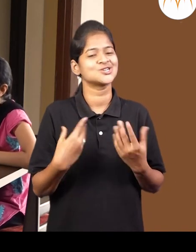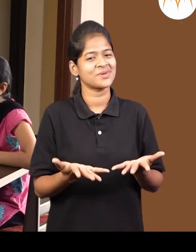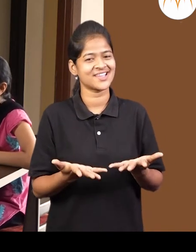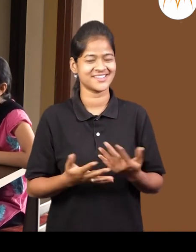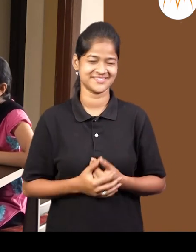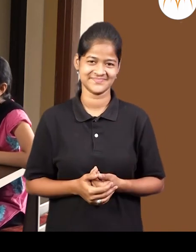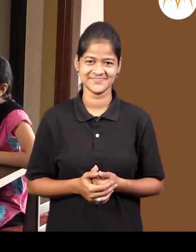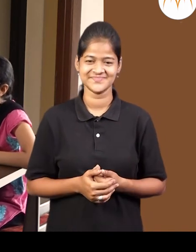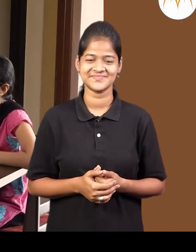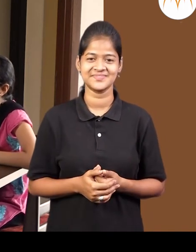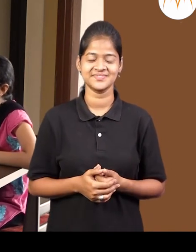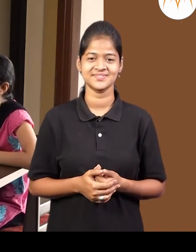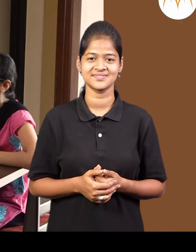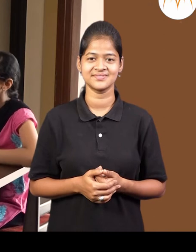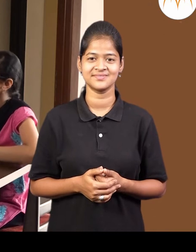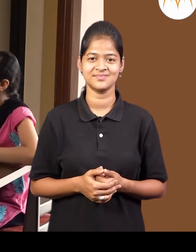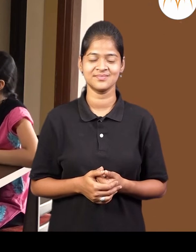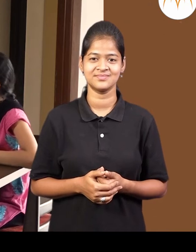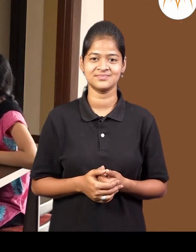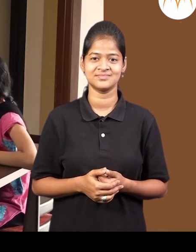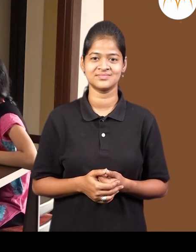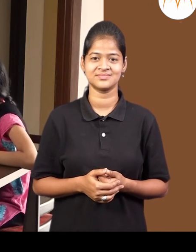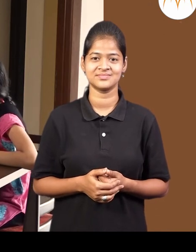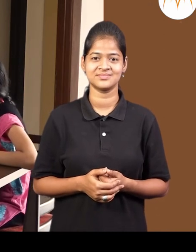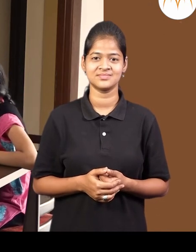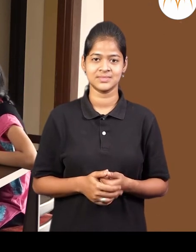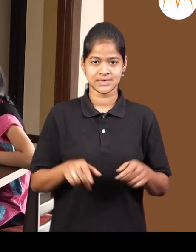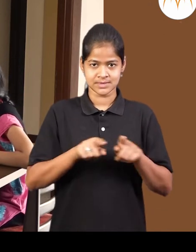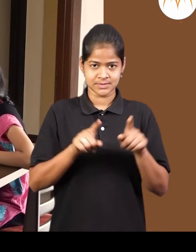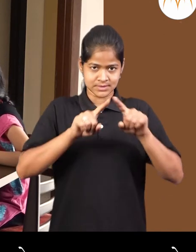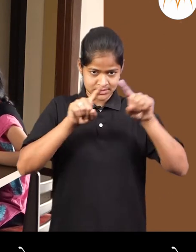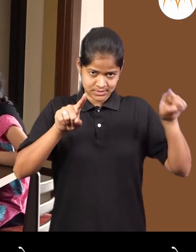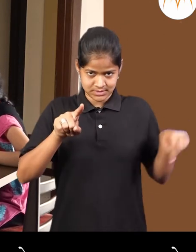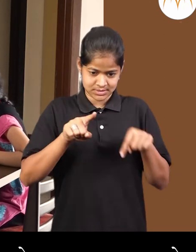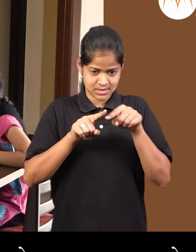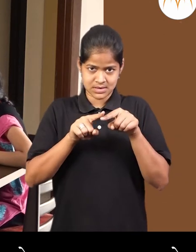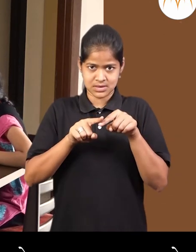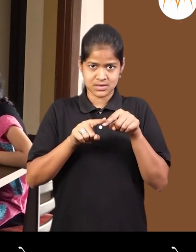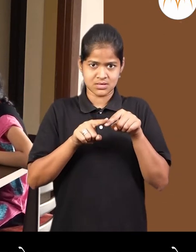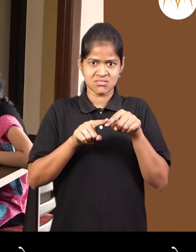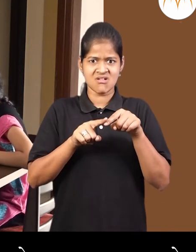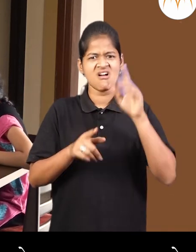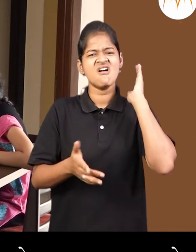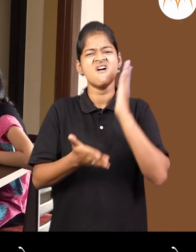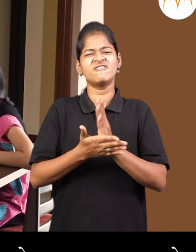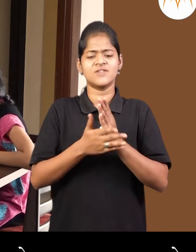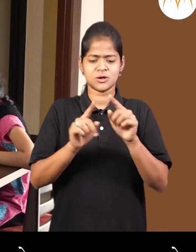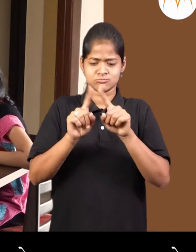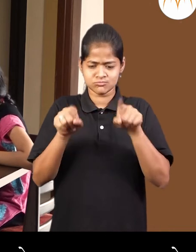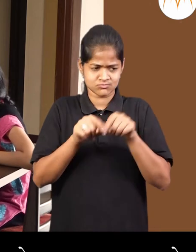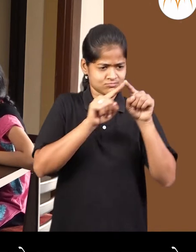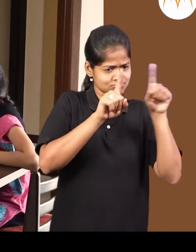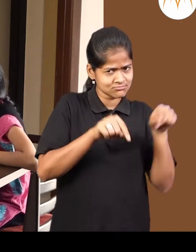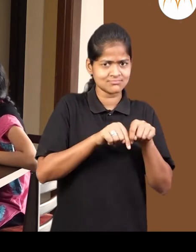आहे. म्हणजे बघ, हा हे बघ, मोठा भाग असेल ना तर त्याचं 2 छोट्या चौकोनात किंवा आयतामध्ये आपण